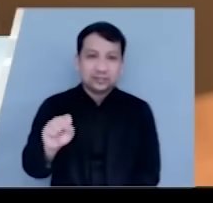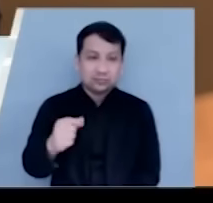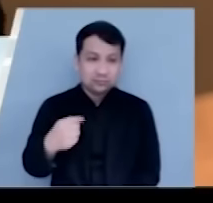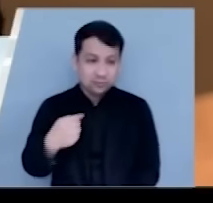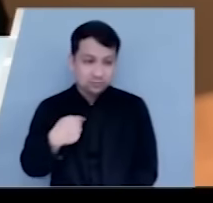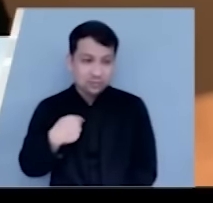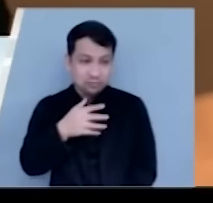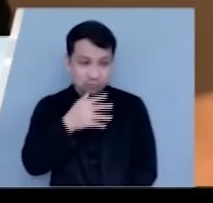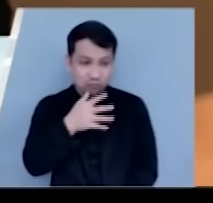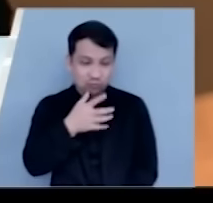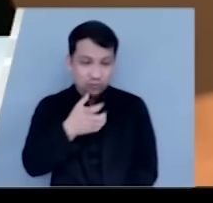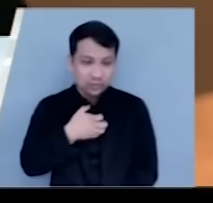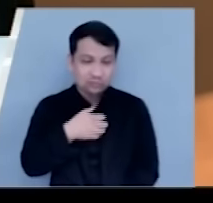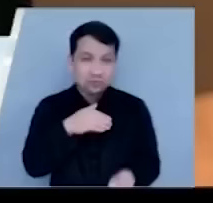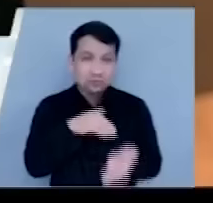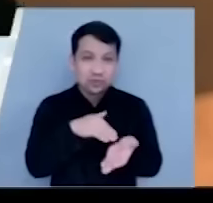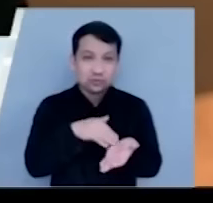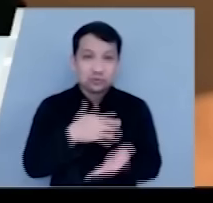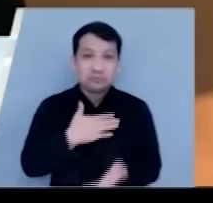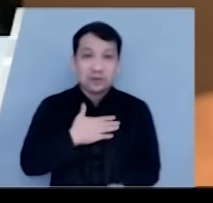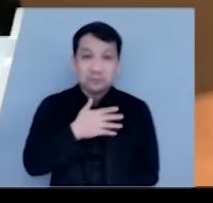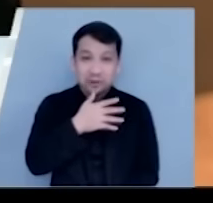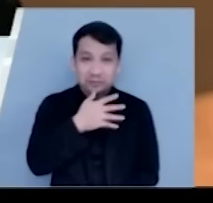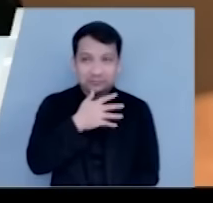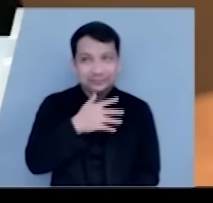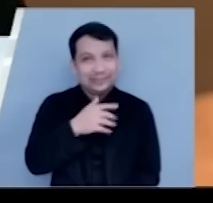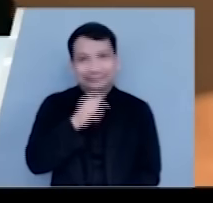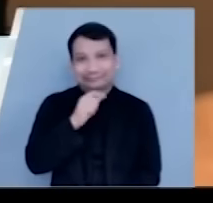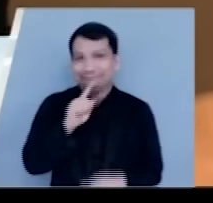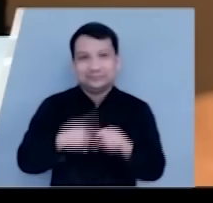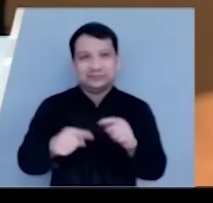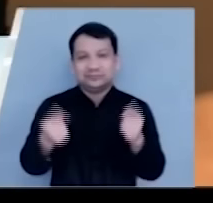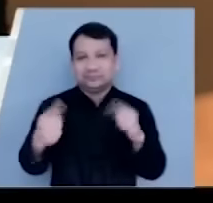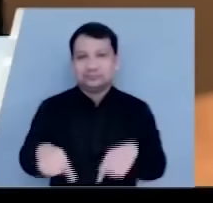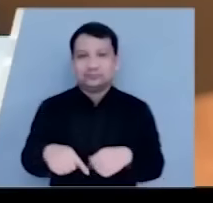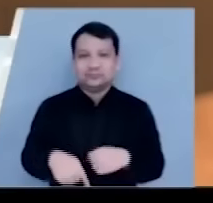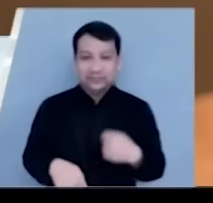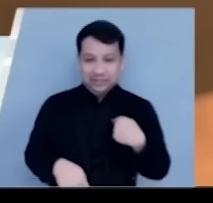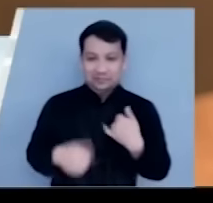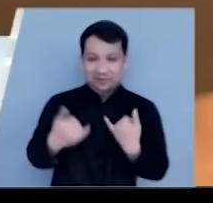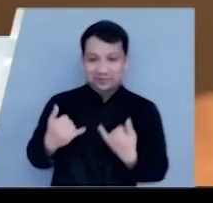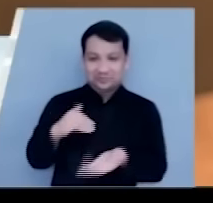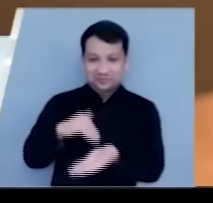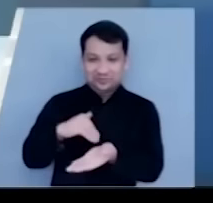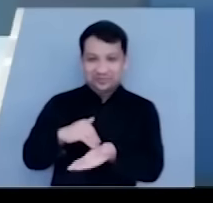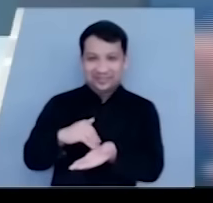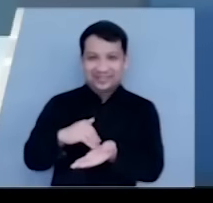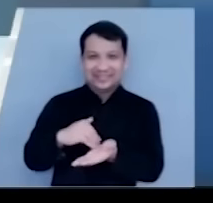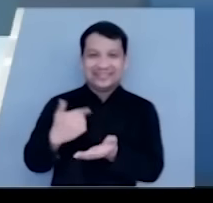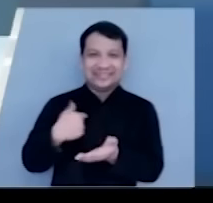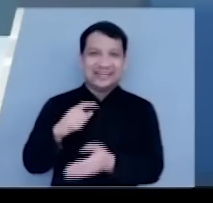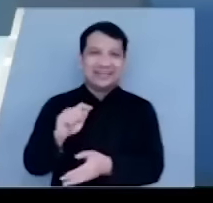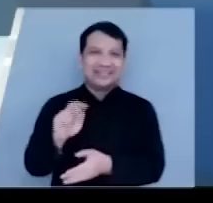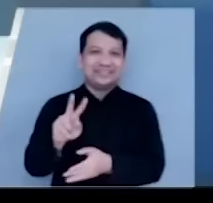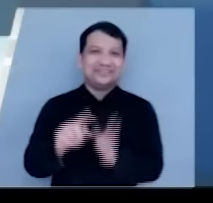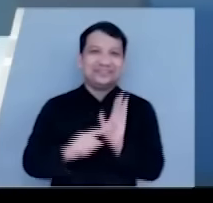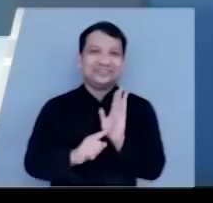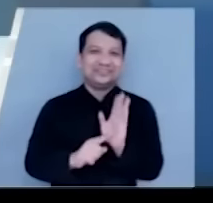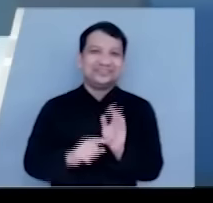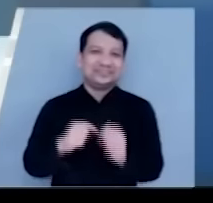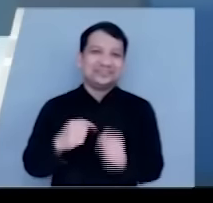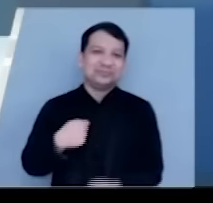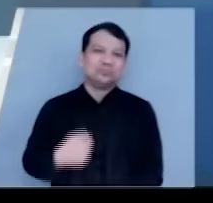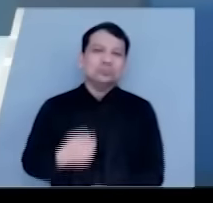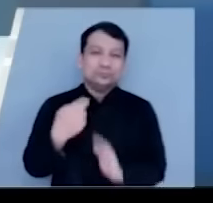maging doktor yung mama ko. Eh, hindi po natuloy. So, kahit pa paano, doktor naman po ako sa role ko. Sa role. Super, ano po, kay Lola's